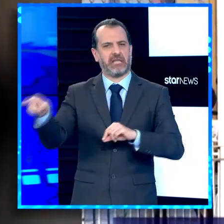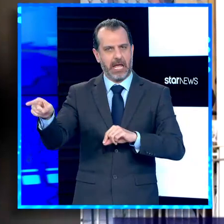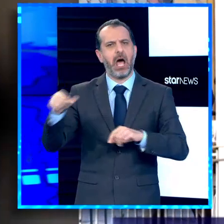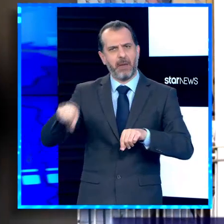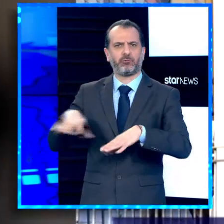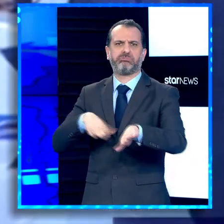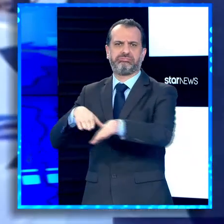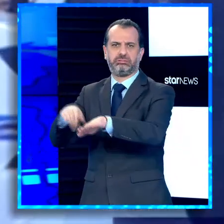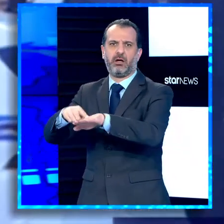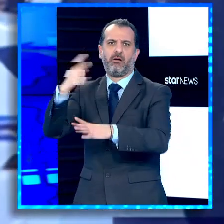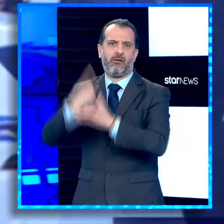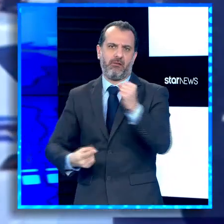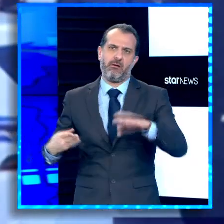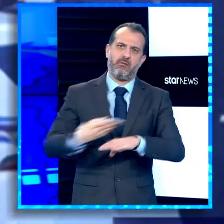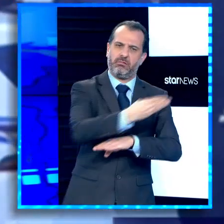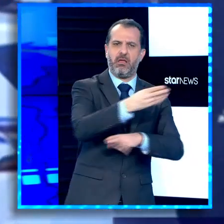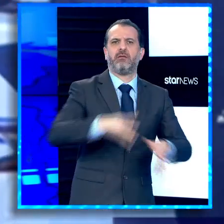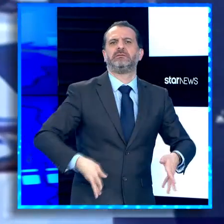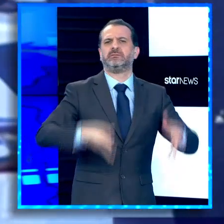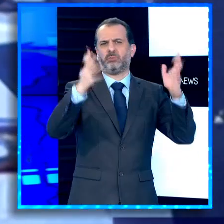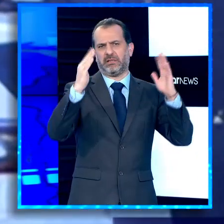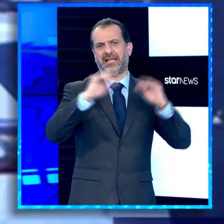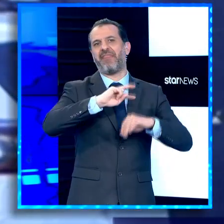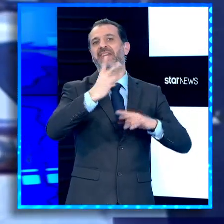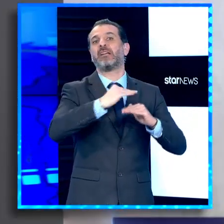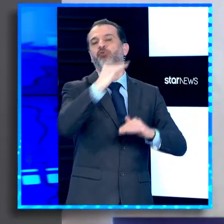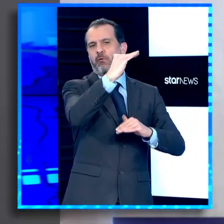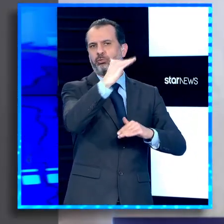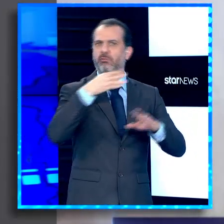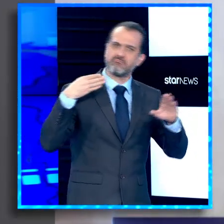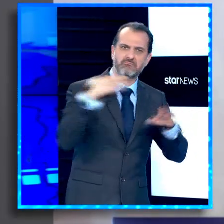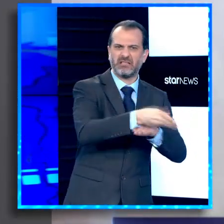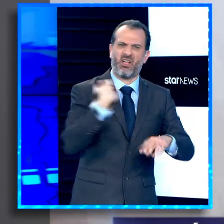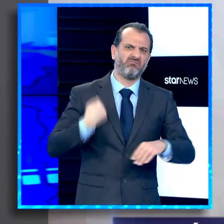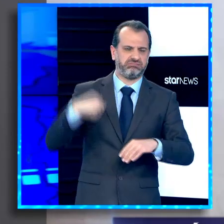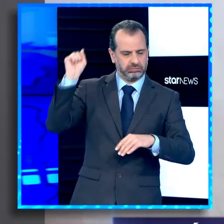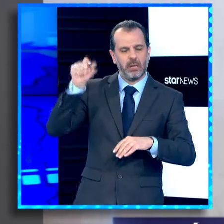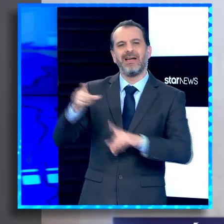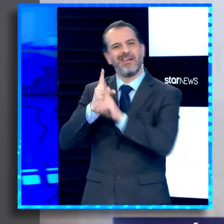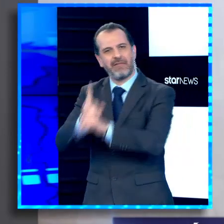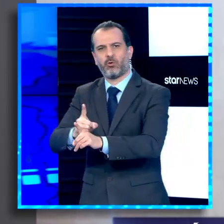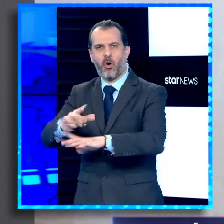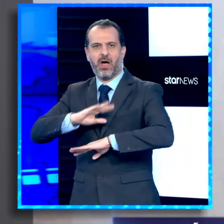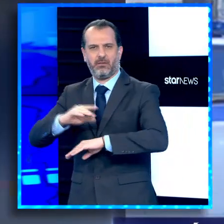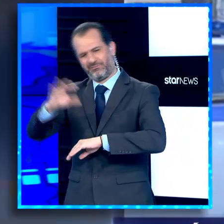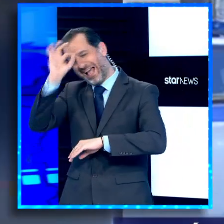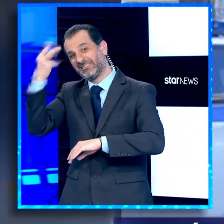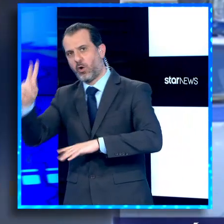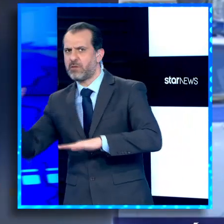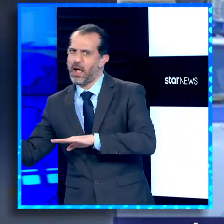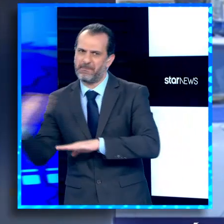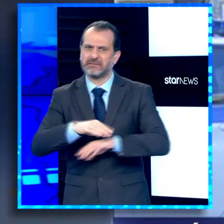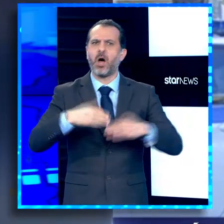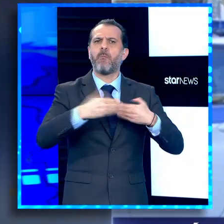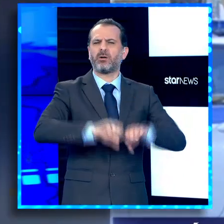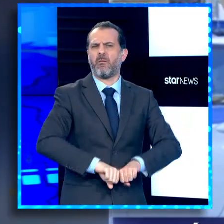σπίτι του, πρόκειται για ένα διαμέρισμα δευτέρου ορόφου. Αρνούνταν να βγει. Τα ΕΚΑΜ έσπασαν την πόρτα για να προχωρήσουν